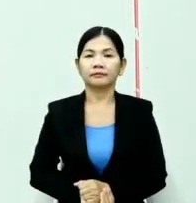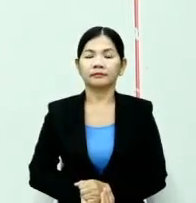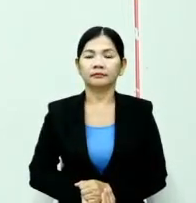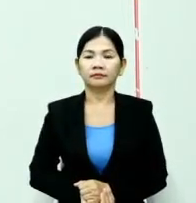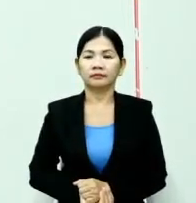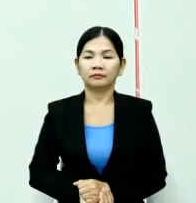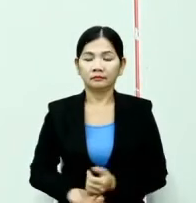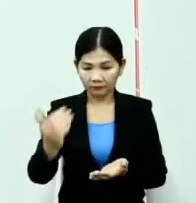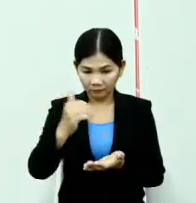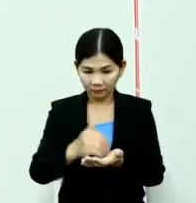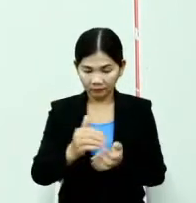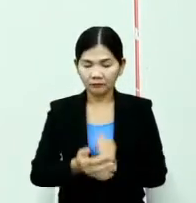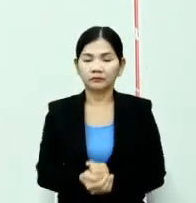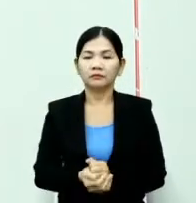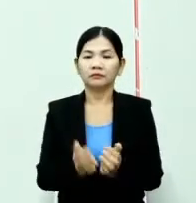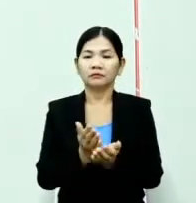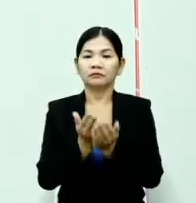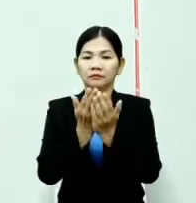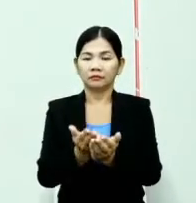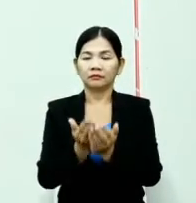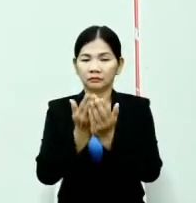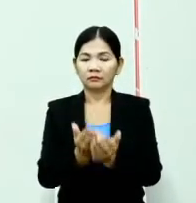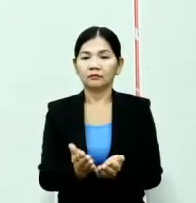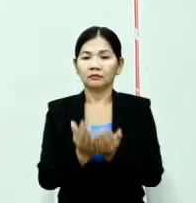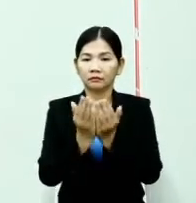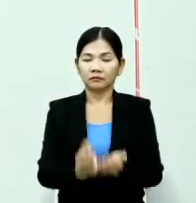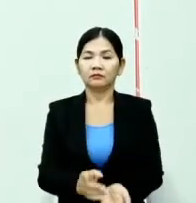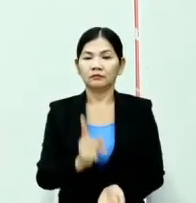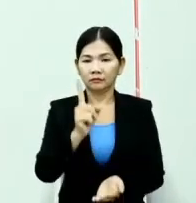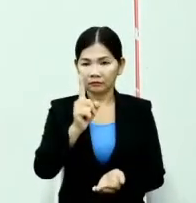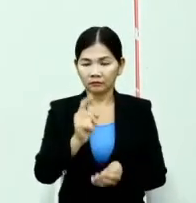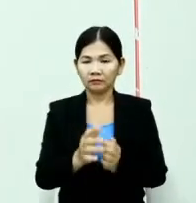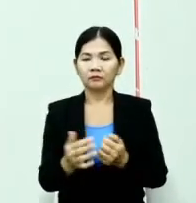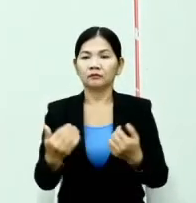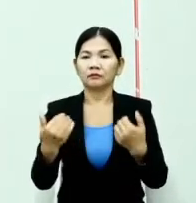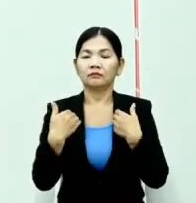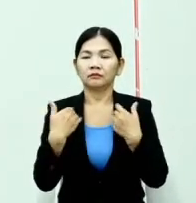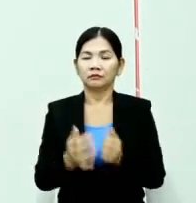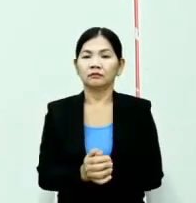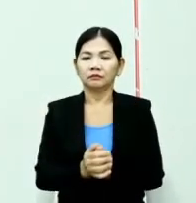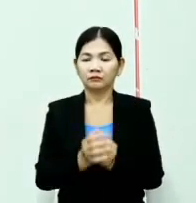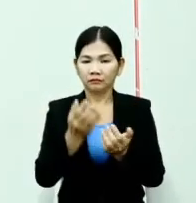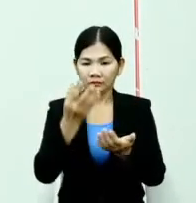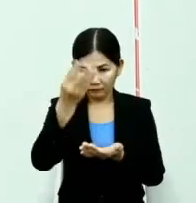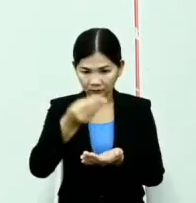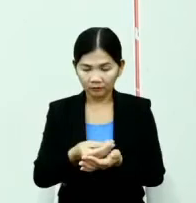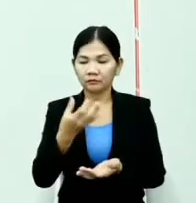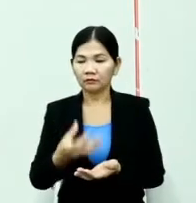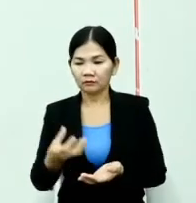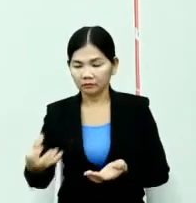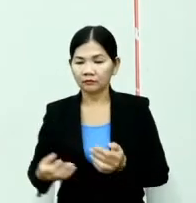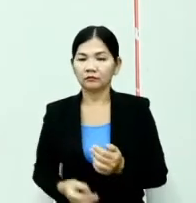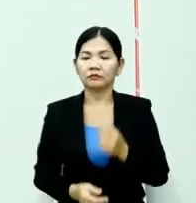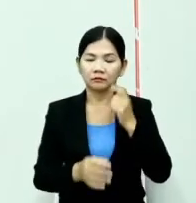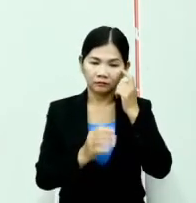ស្ដាប់ណាម្ដងទៀតតោះកប៉ាល់មួយផ្ទុកទំនិញចាបាអាចផ្ទុកទម្ងន់បាន